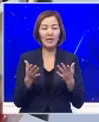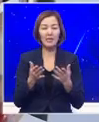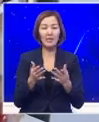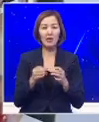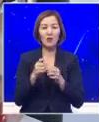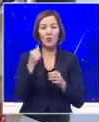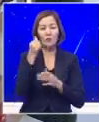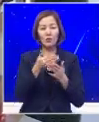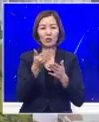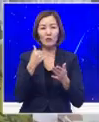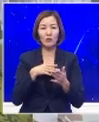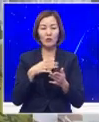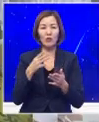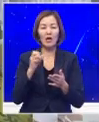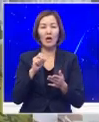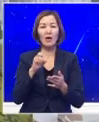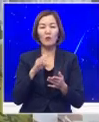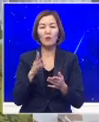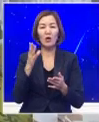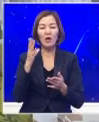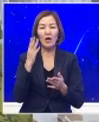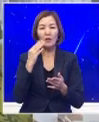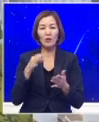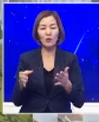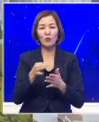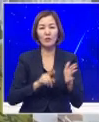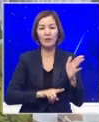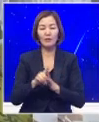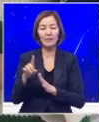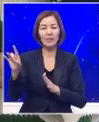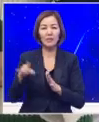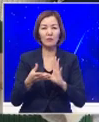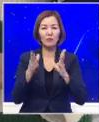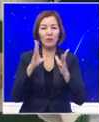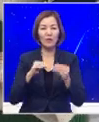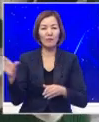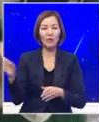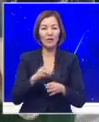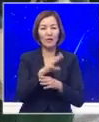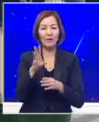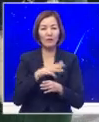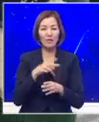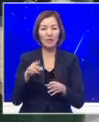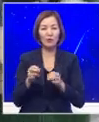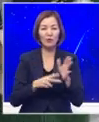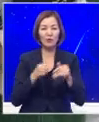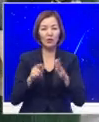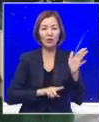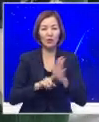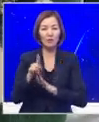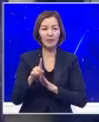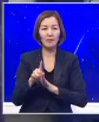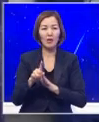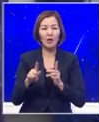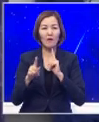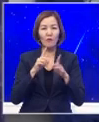11 жыл бұрын Ақмола және Алматы облыстарынан бастау алған жоба, бүгінде республиканың барлық аумағын қамтиды. 2018 жылдан бері форумдар